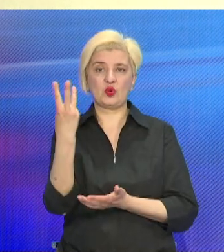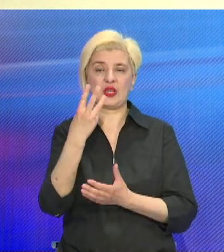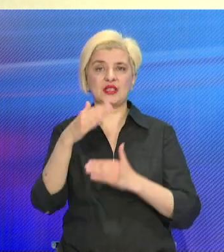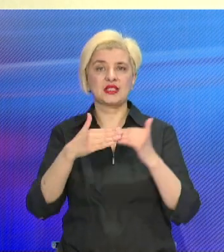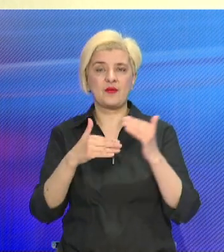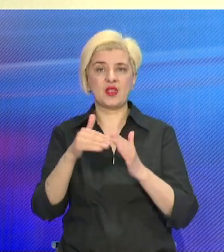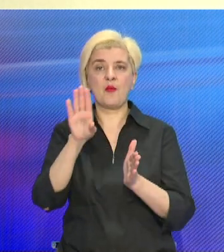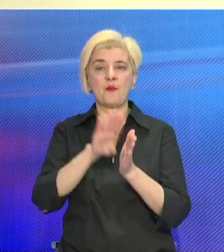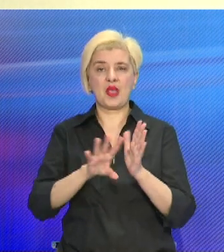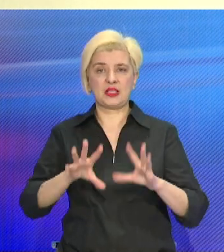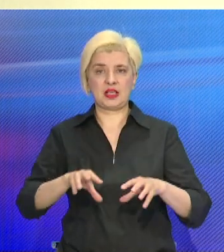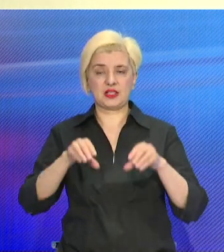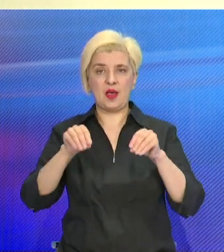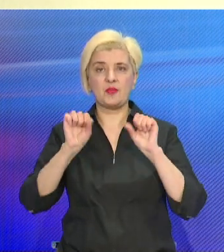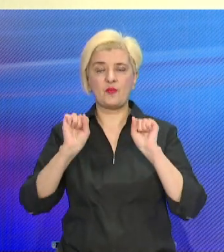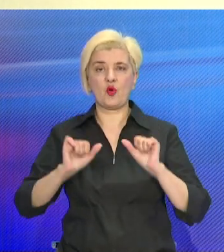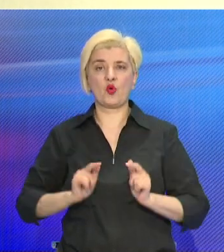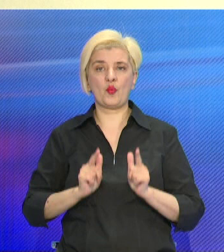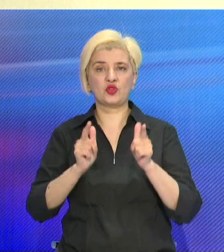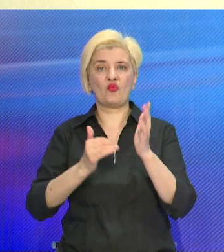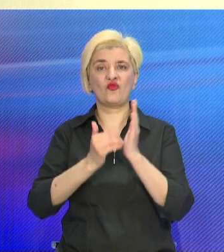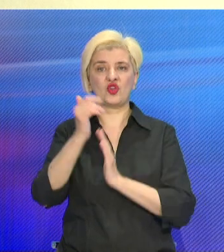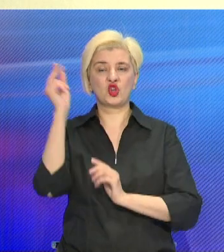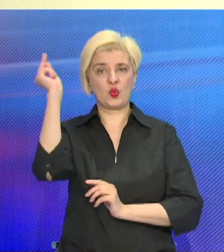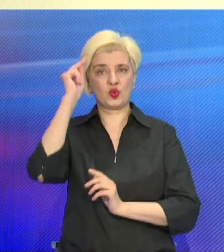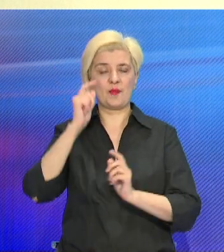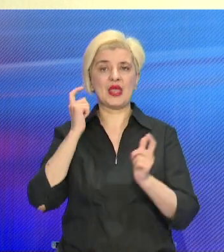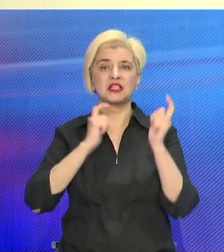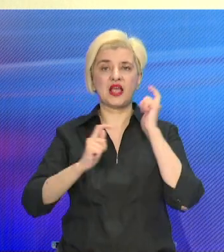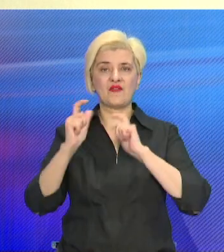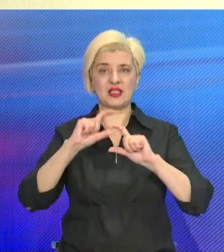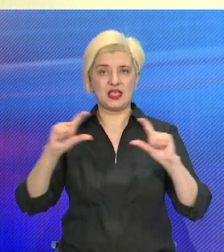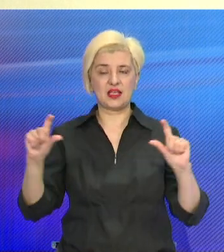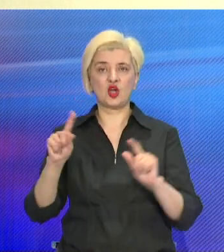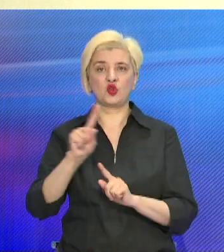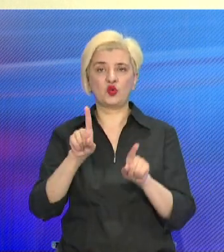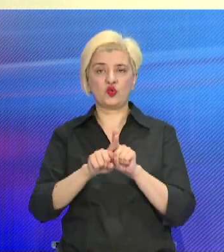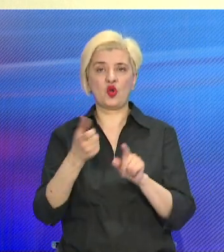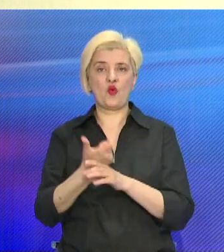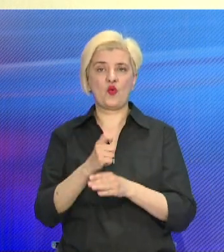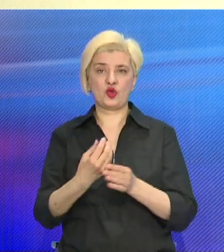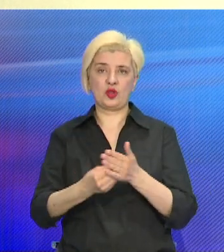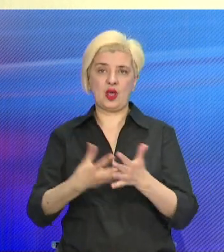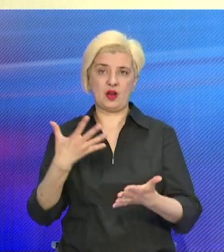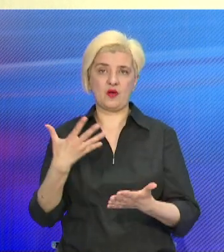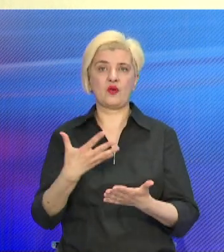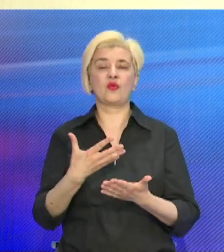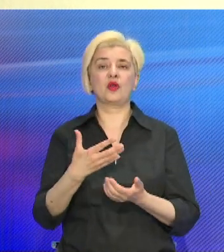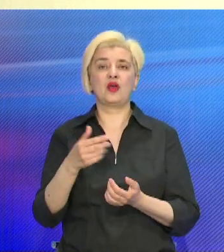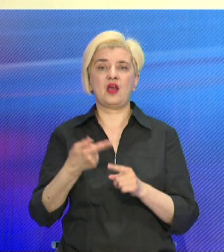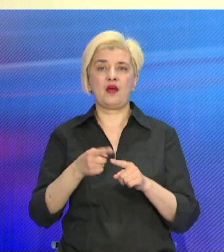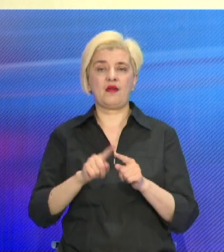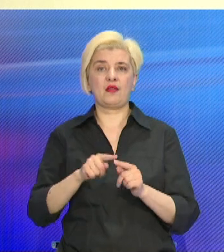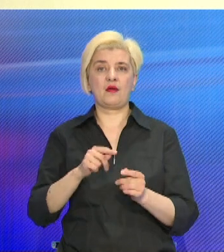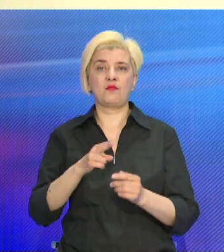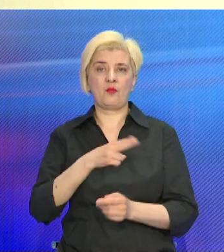экзаменов могут поступать в высшее учебное заведение, что тоже очень дорогого стоит. Это такой вот бонус в этом